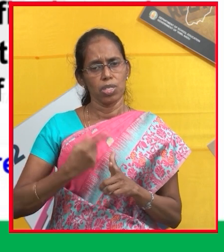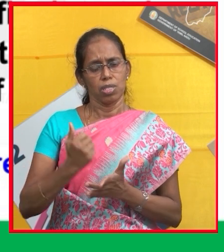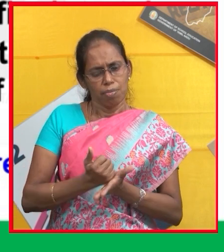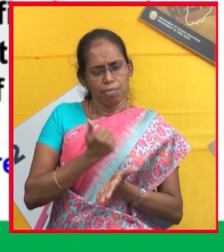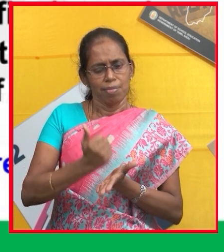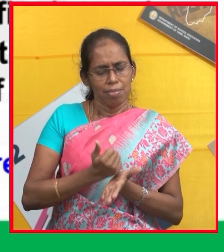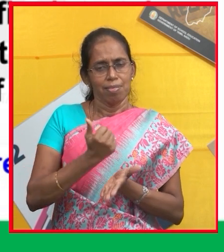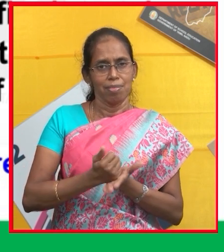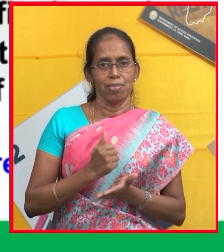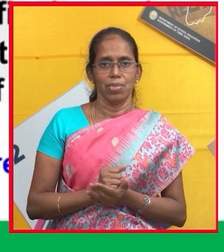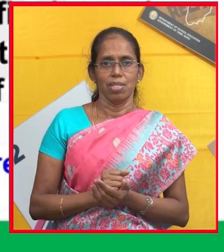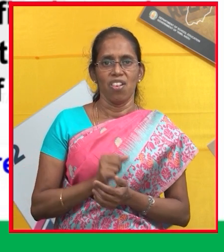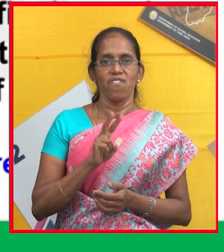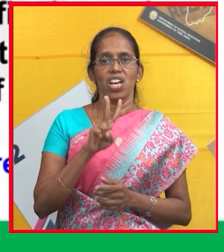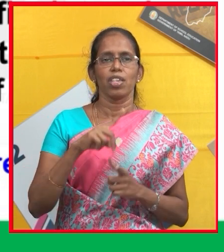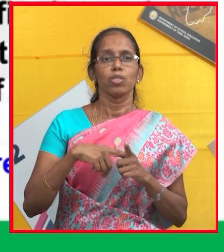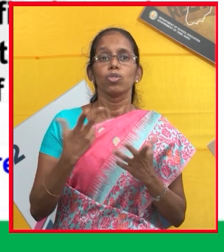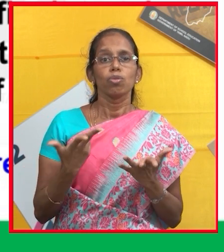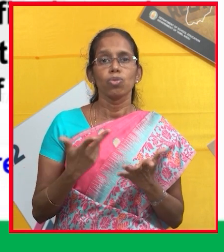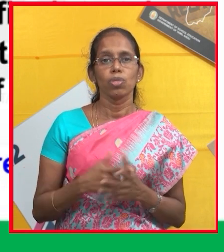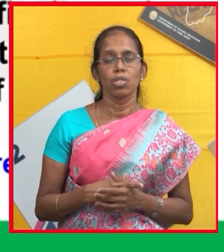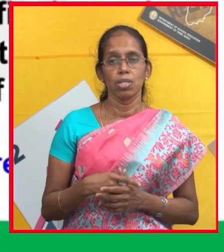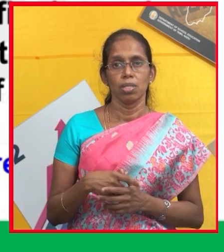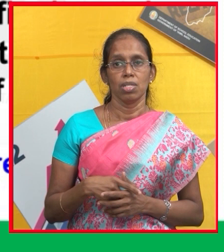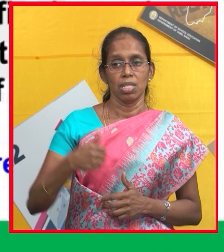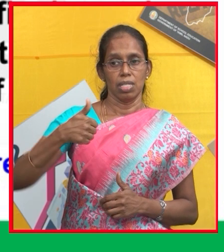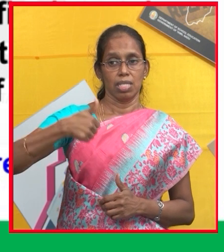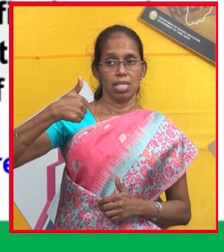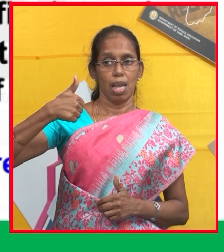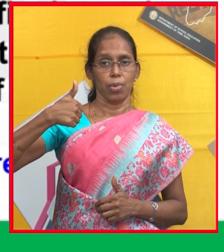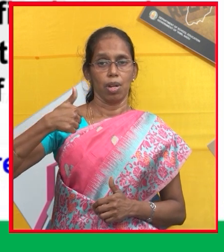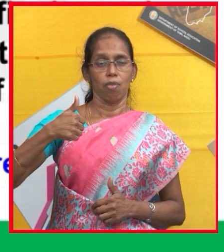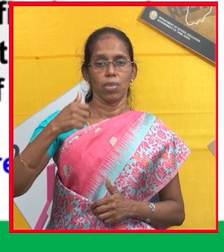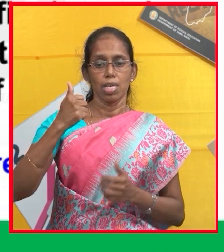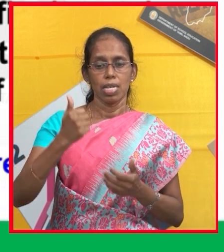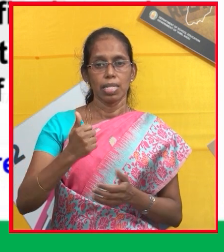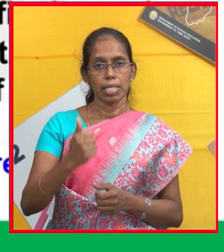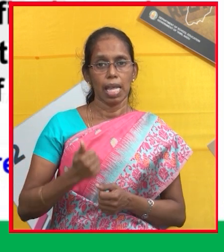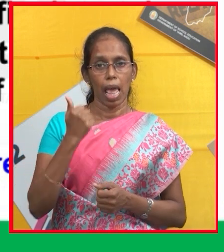training. Vartika Joshi யாருன்னு உங்களுக்கு தெரியும். She was the captain of that sailboat. Here